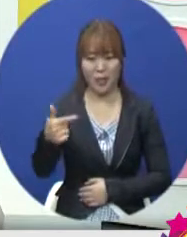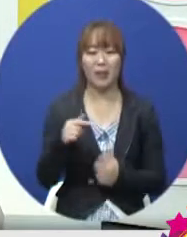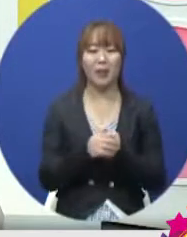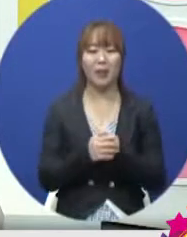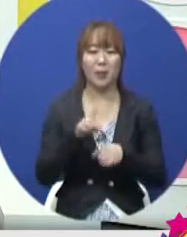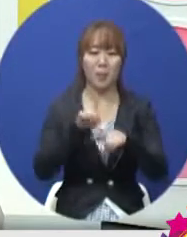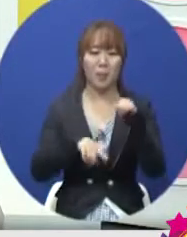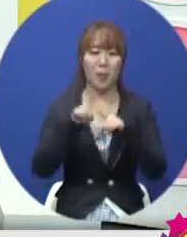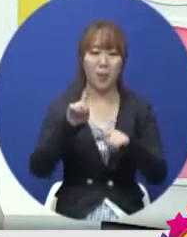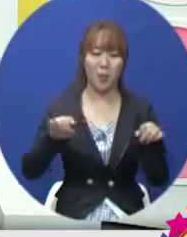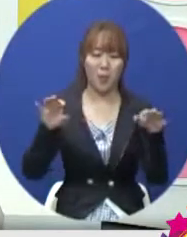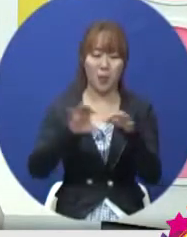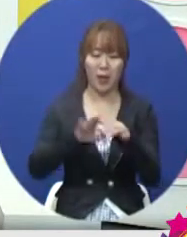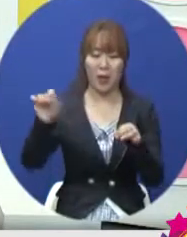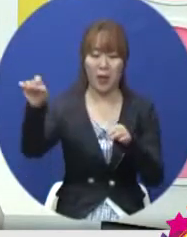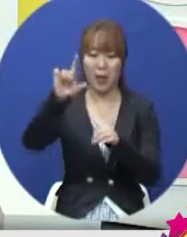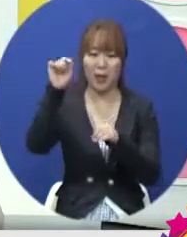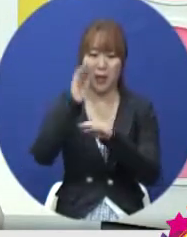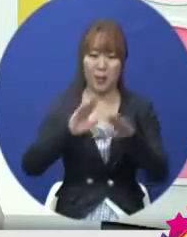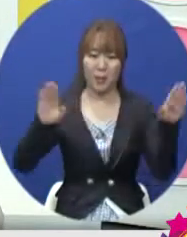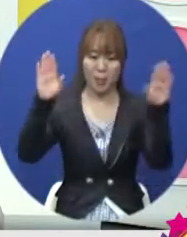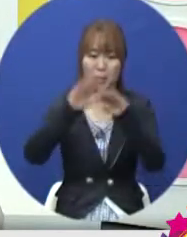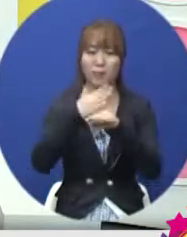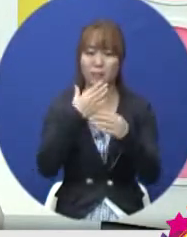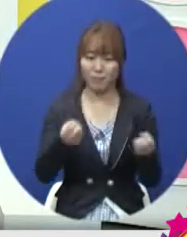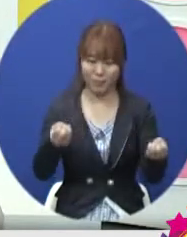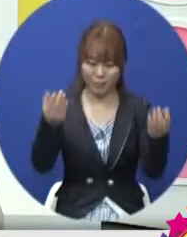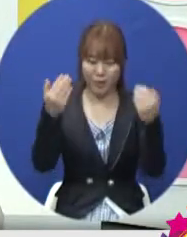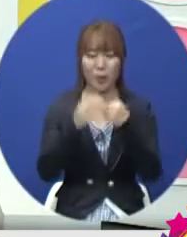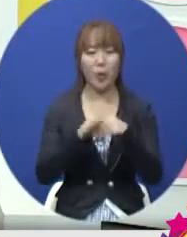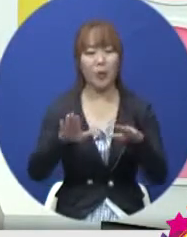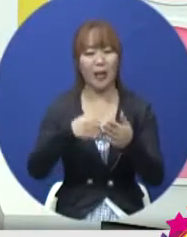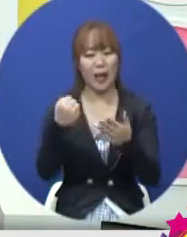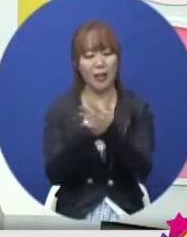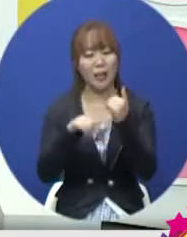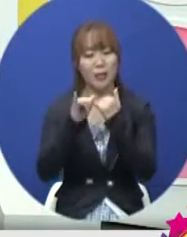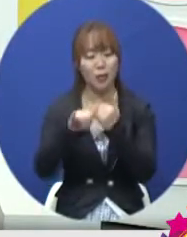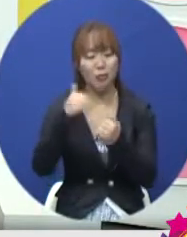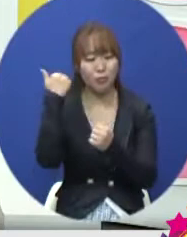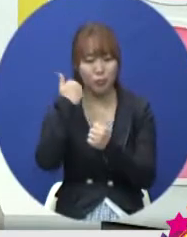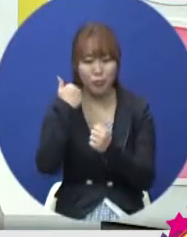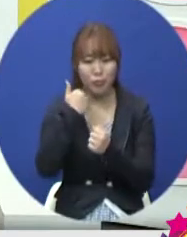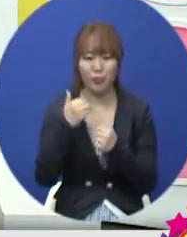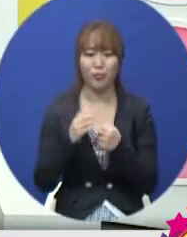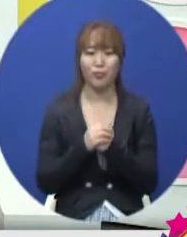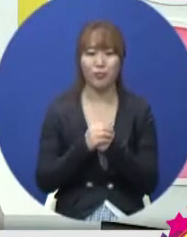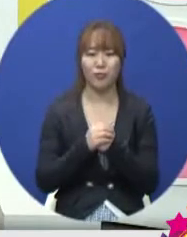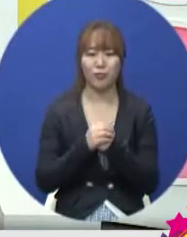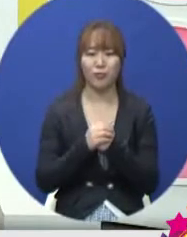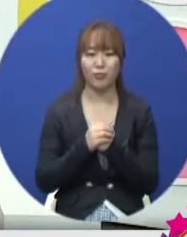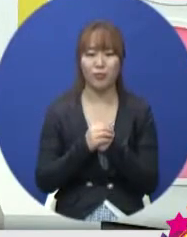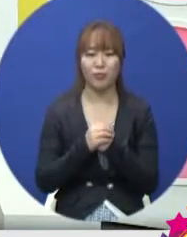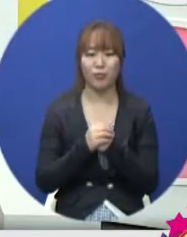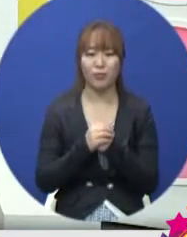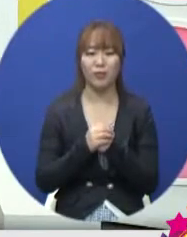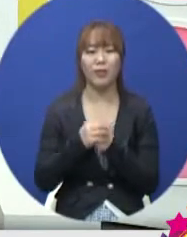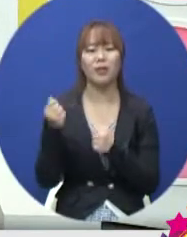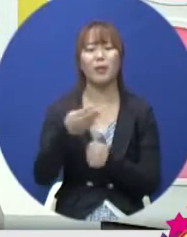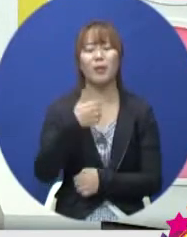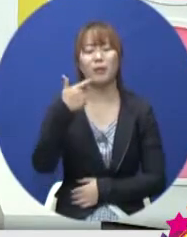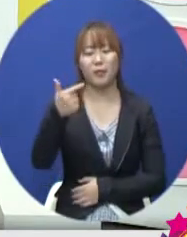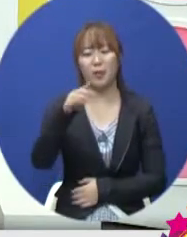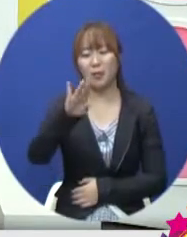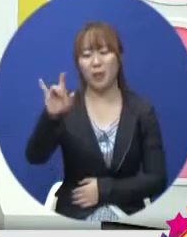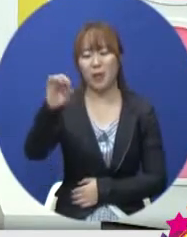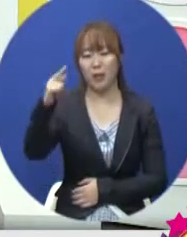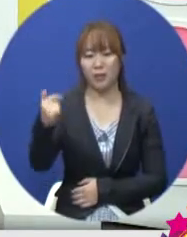남진관님 목포의 달밤 잘 보내주셨습니다. 축하드립니다, 아버님. 네. 자, 오늘의 아차상은요? 네, 아차상 누구실까요? 잠깐만요,